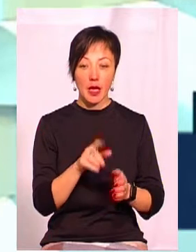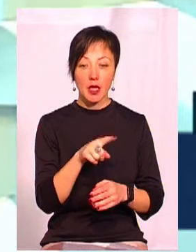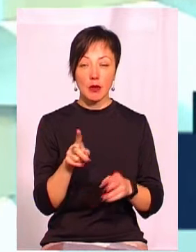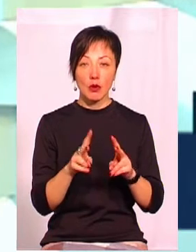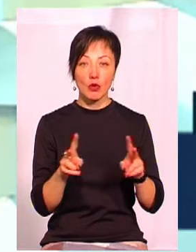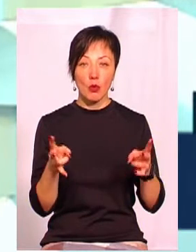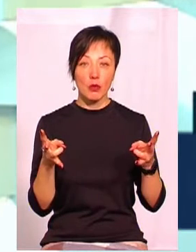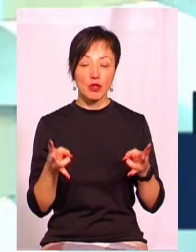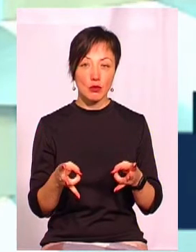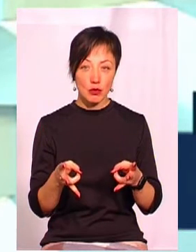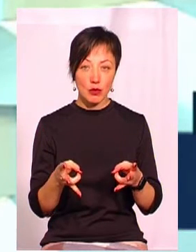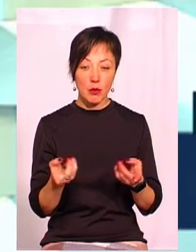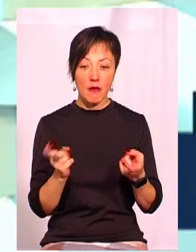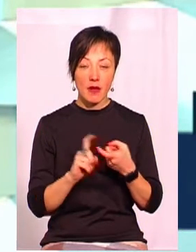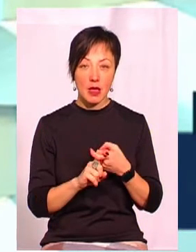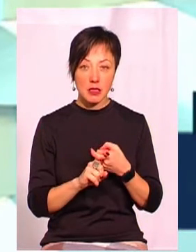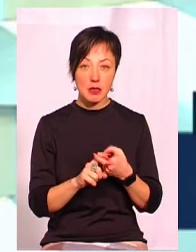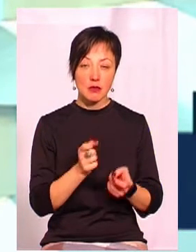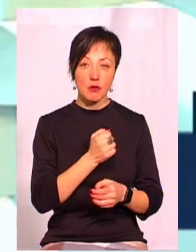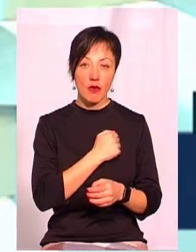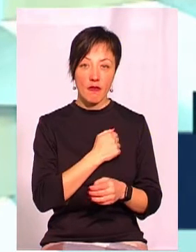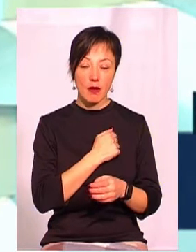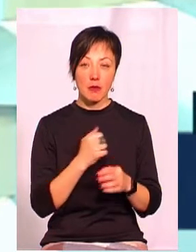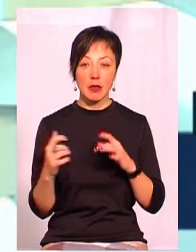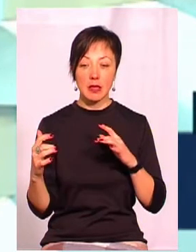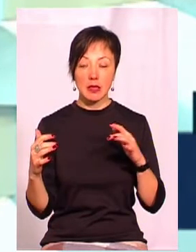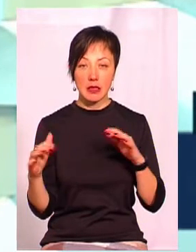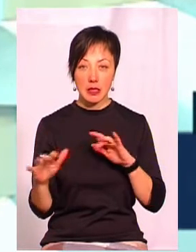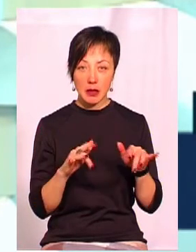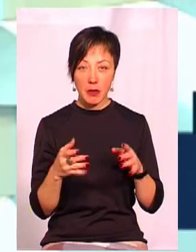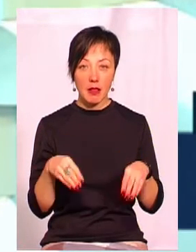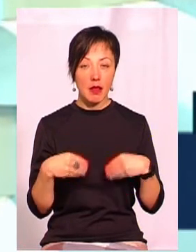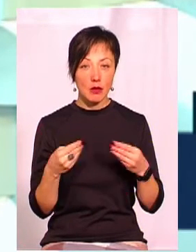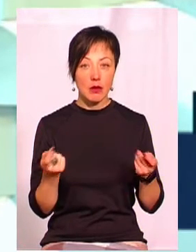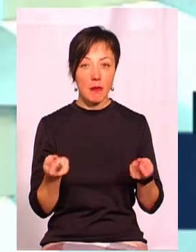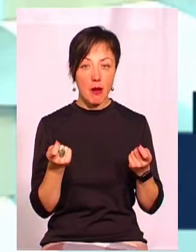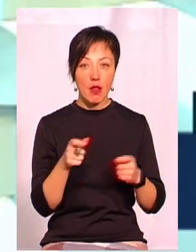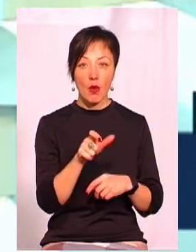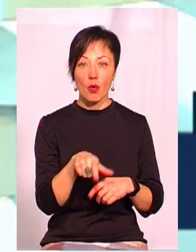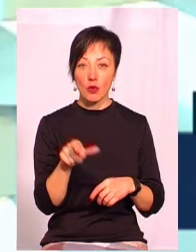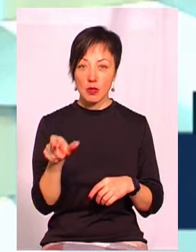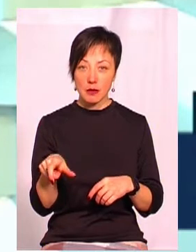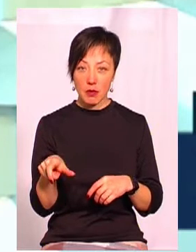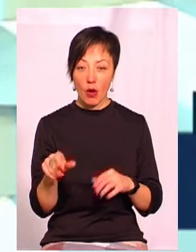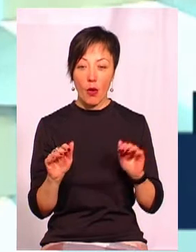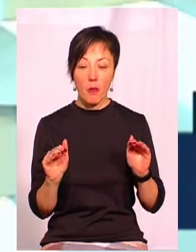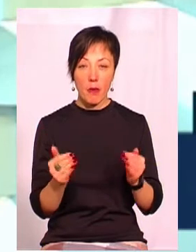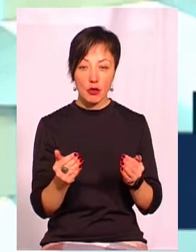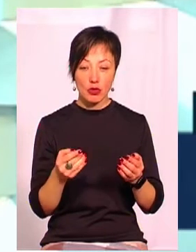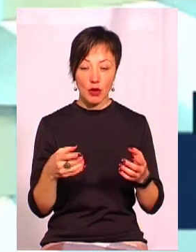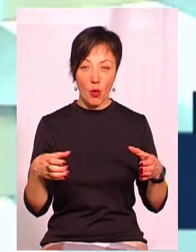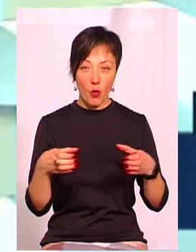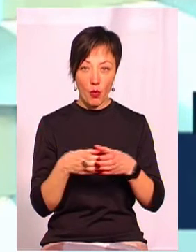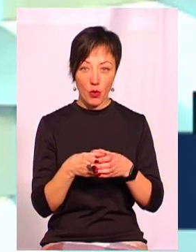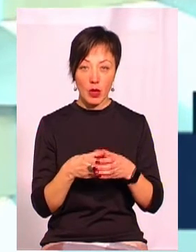хто потребує її, пов'язаними з бойовими діями, надають досить мало осіб, обмежене коло. От,